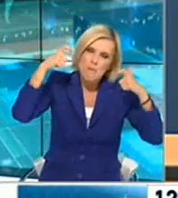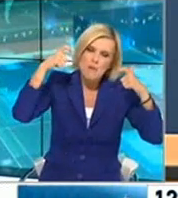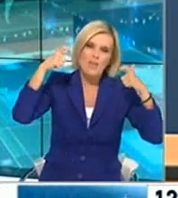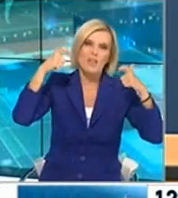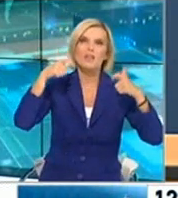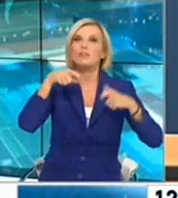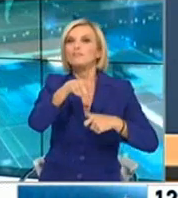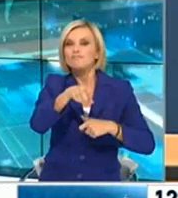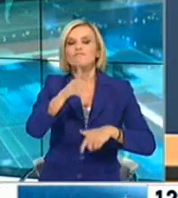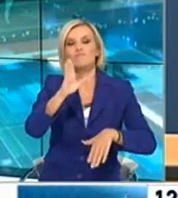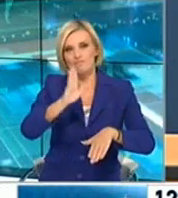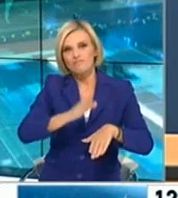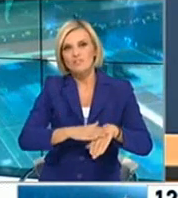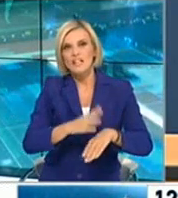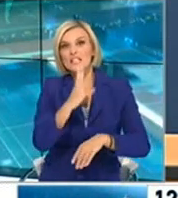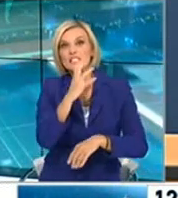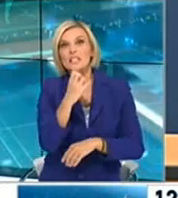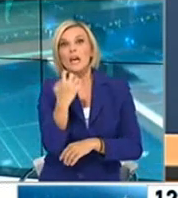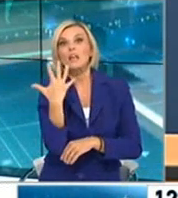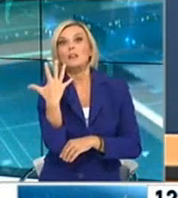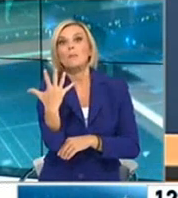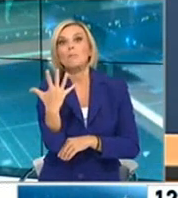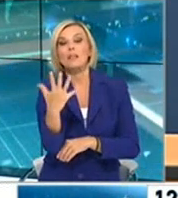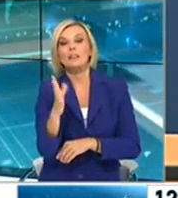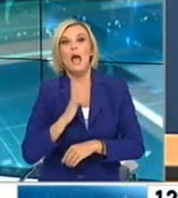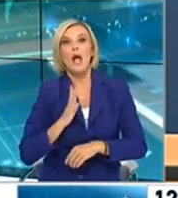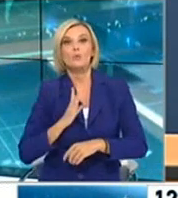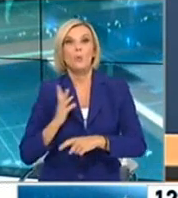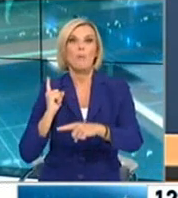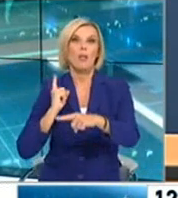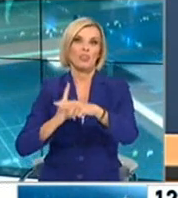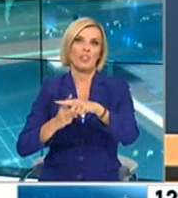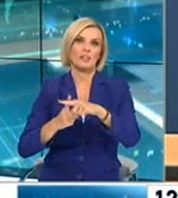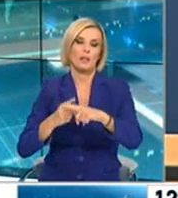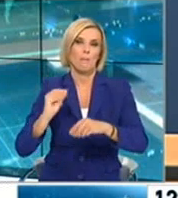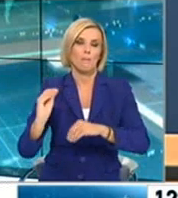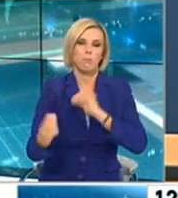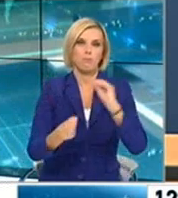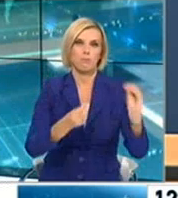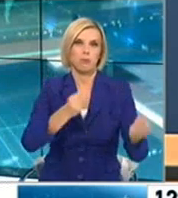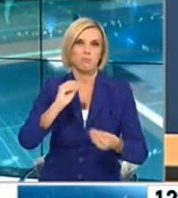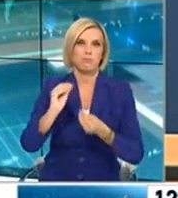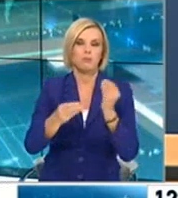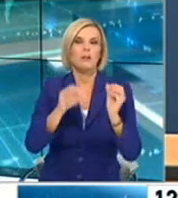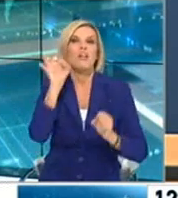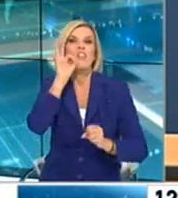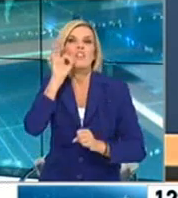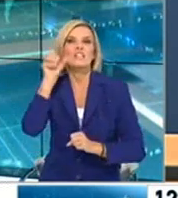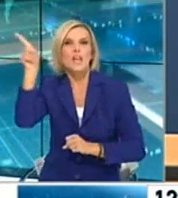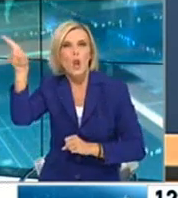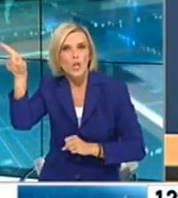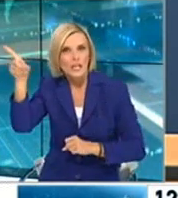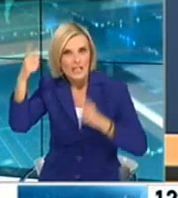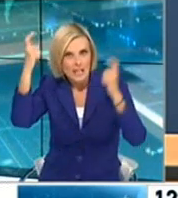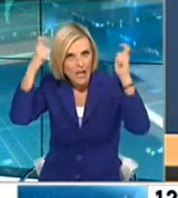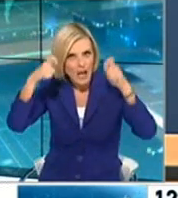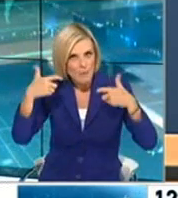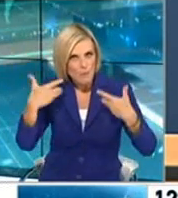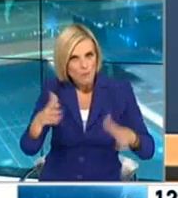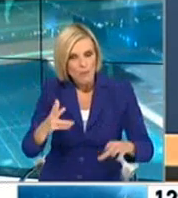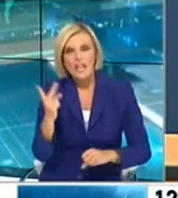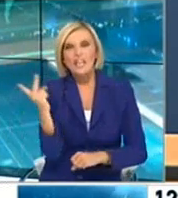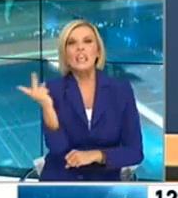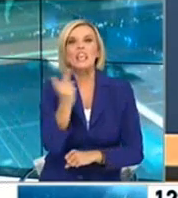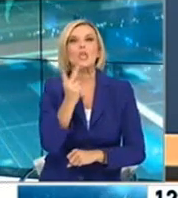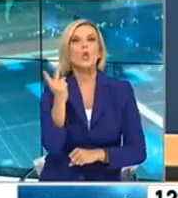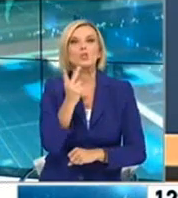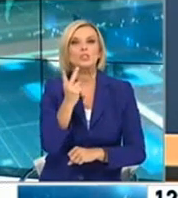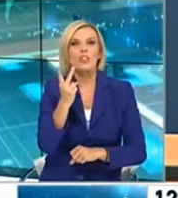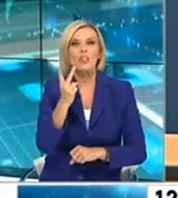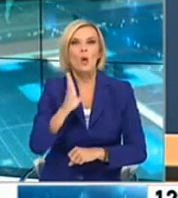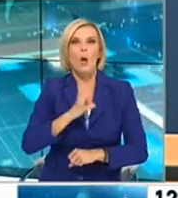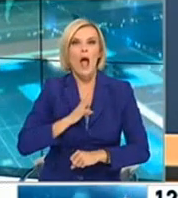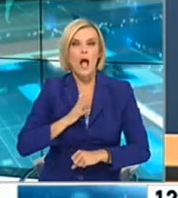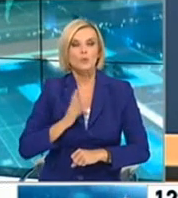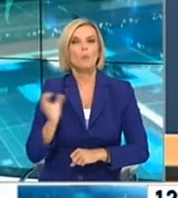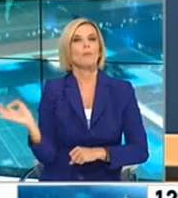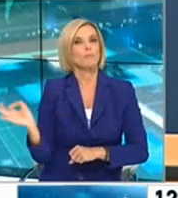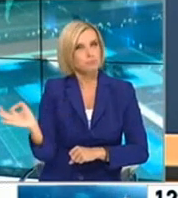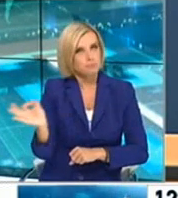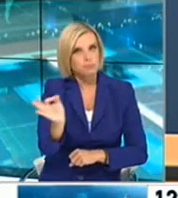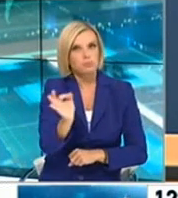με 45 έως τώρα καταγεγραμμένα κρούσματα σε έναν γάμο στη Θεσσαλονίκη και 22 στην Αλεξανδρούπολη.